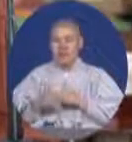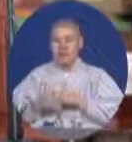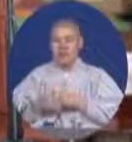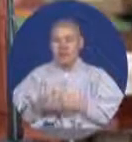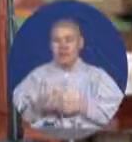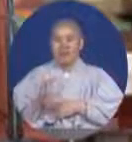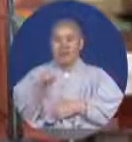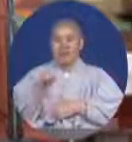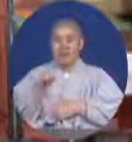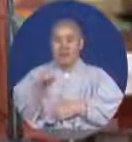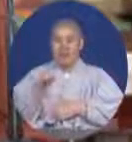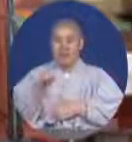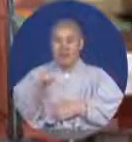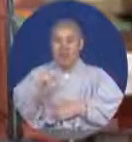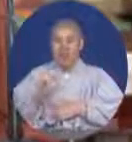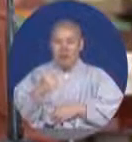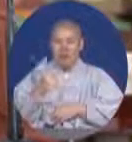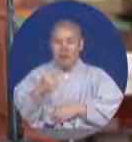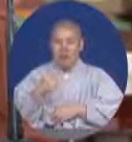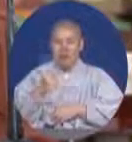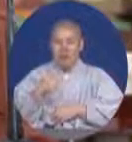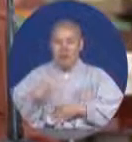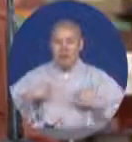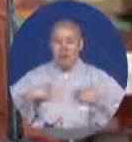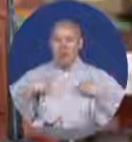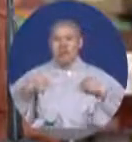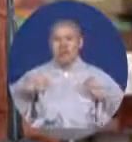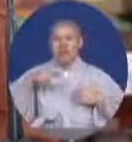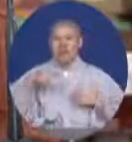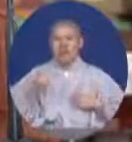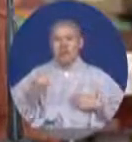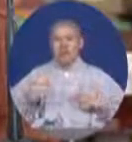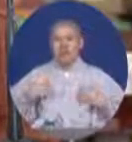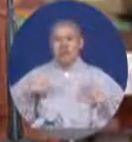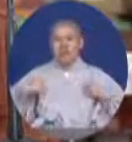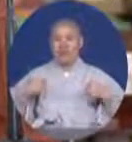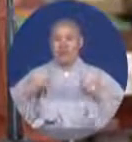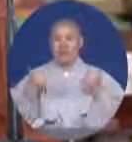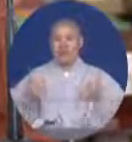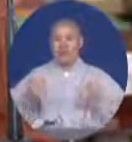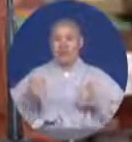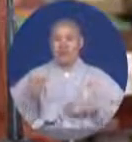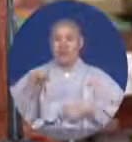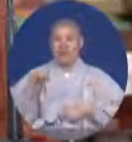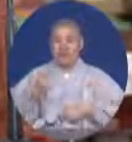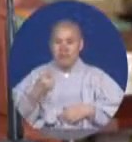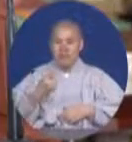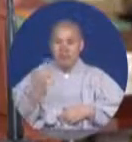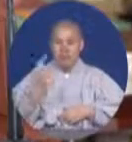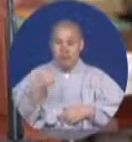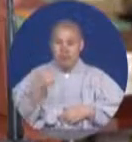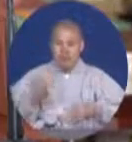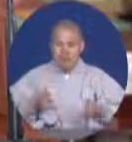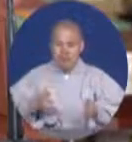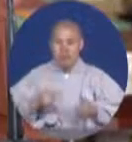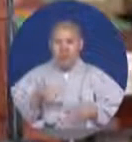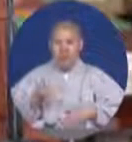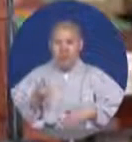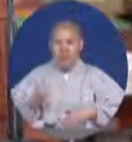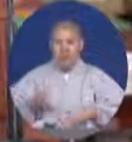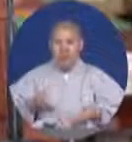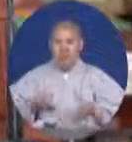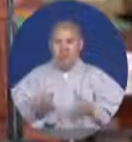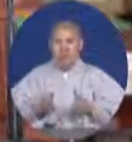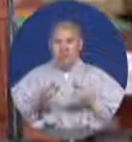허수아비가 100,000번 옷을 벗어도 옷 벗는 게 아니고 허수아비가 100,000번 태어나도 태어난 게 아니에요.